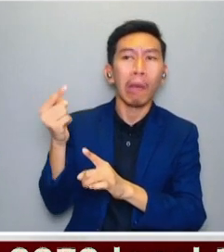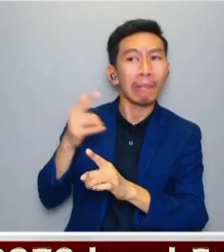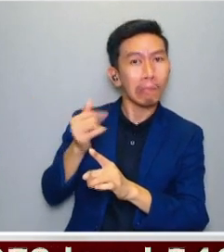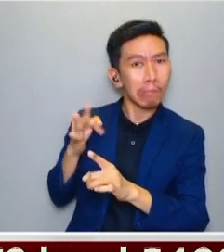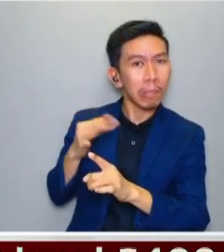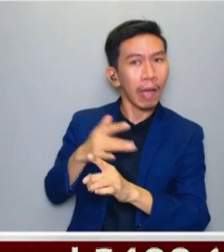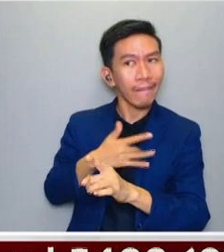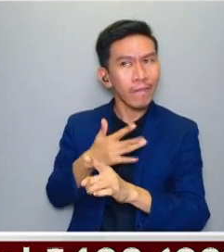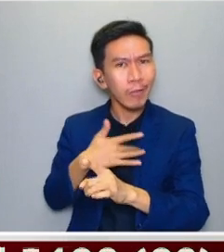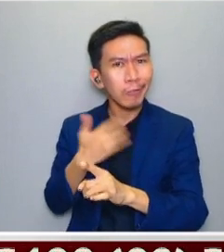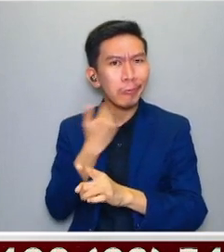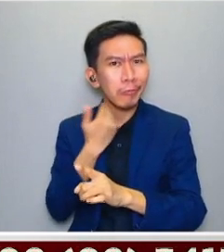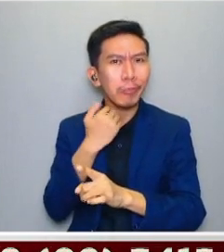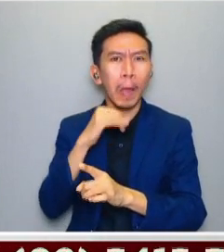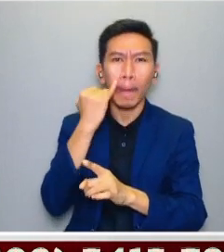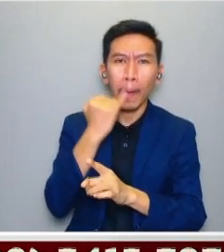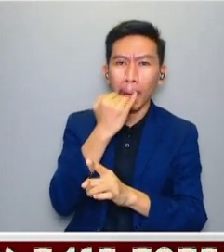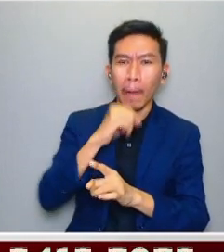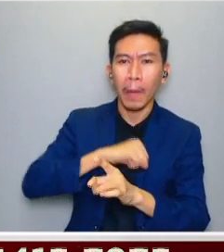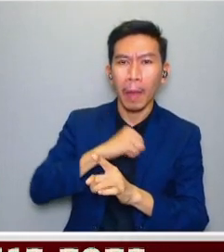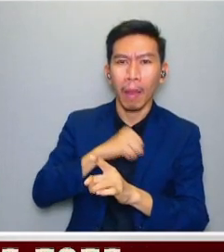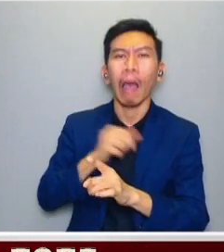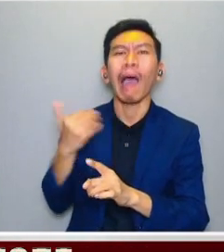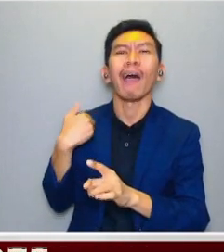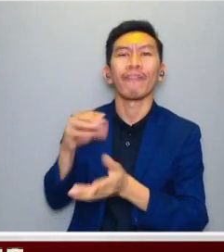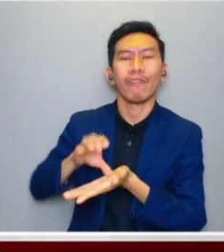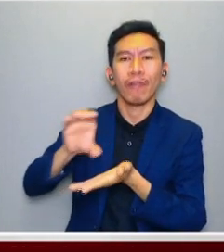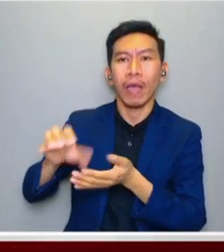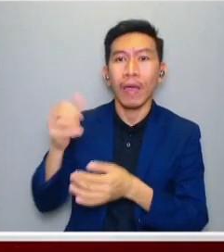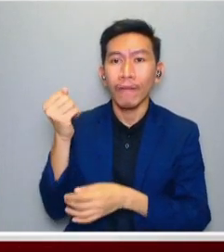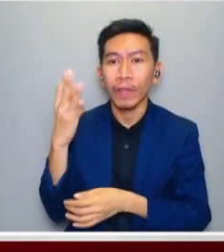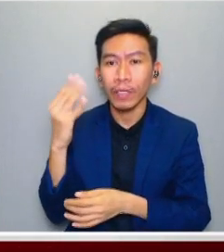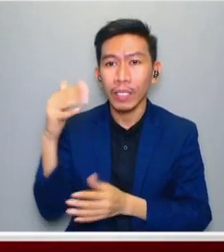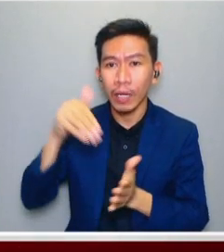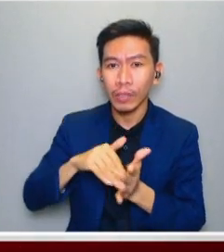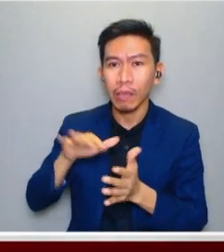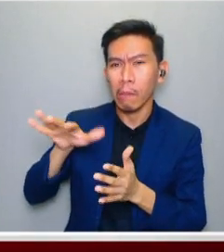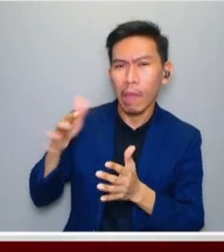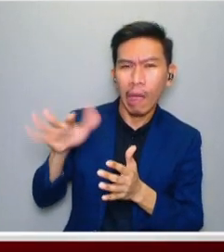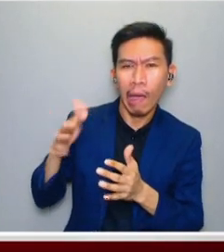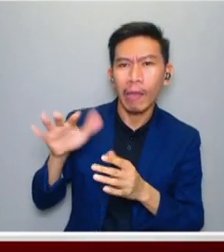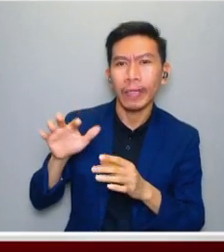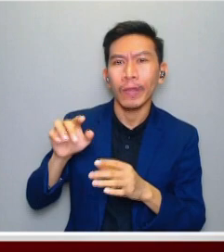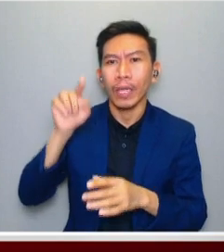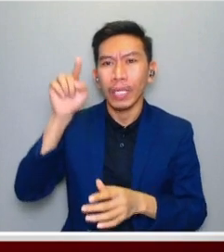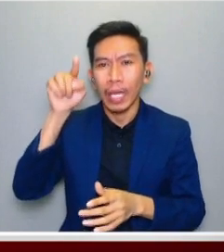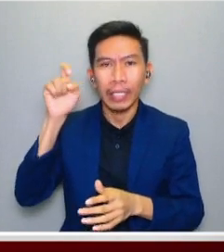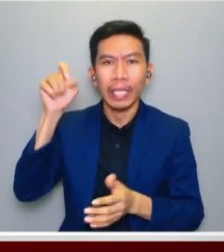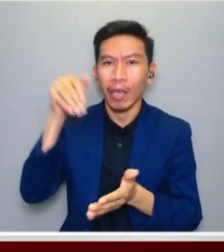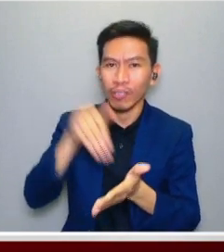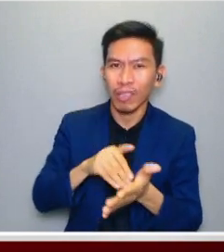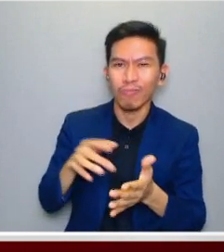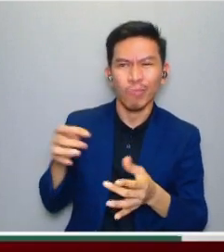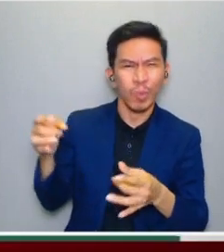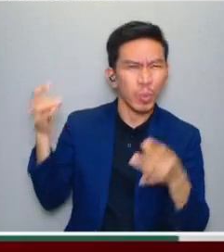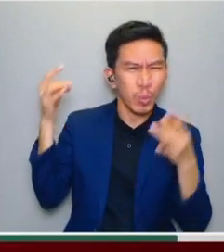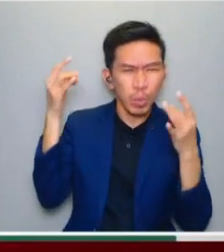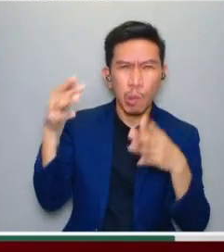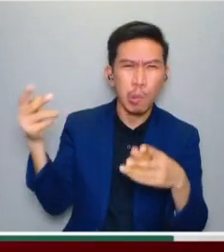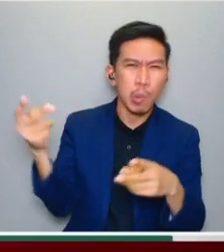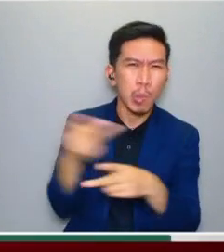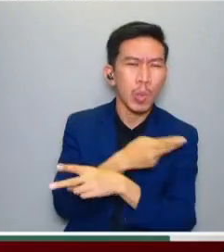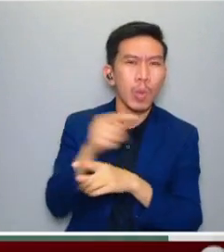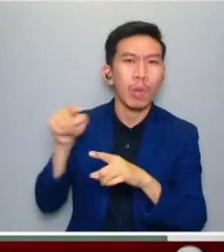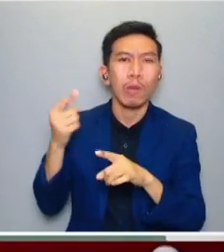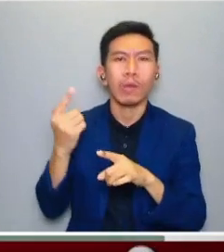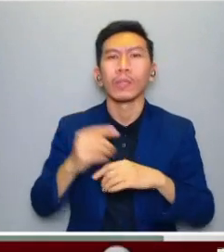kompensasyon. 15,000 para sa mild hanggang moderate, 100,000 sa severe o critical at 1,000,000 sa masasawi. Ang